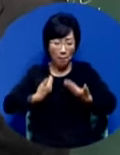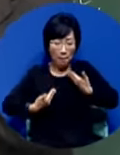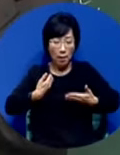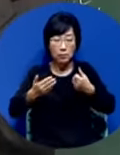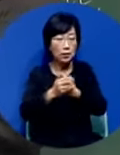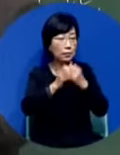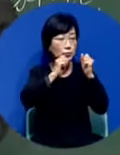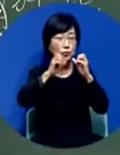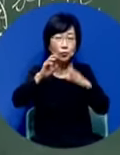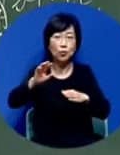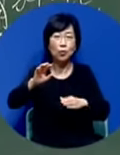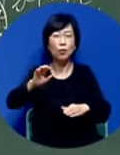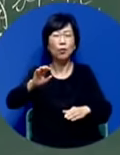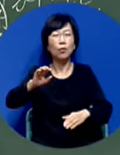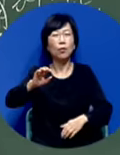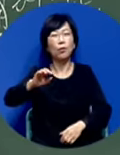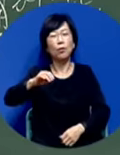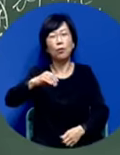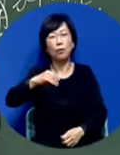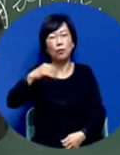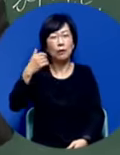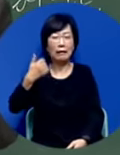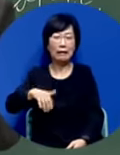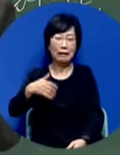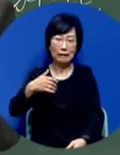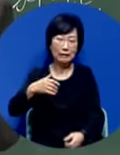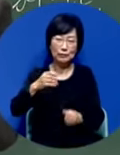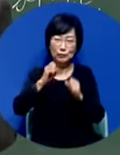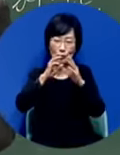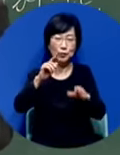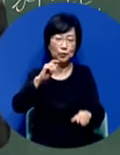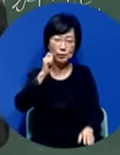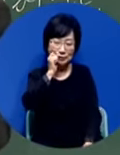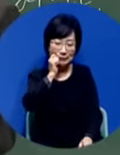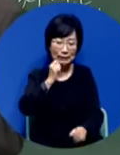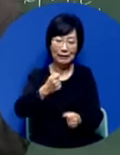그리고 산에 해가 지는데 누가 있겠습니까? 한 명 앉아 있어요.